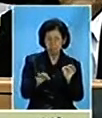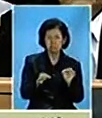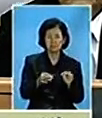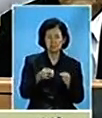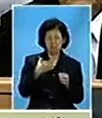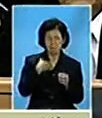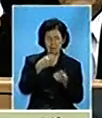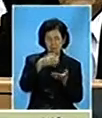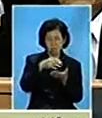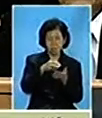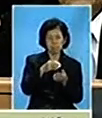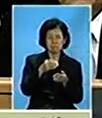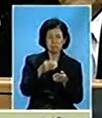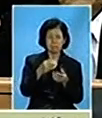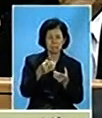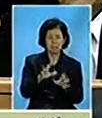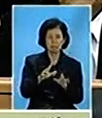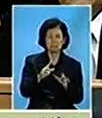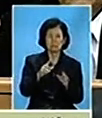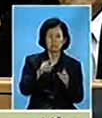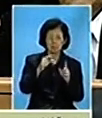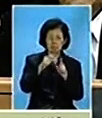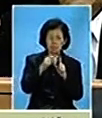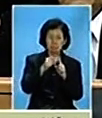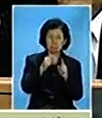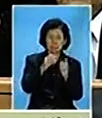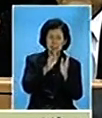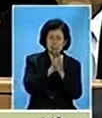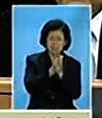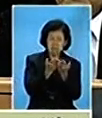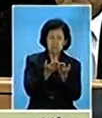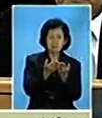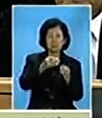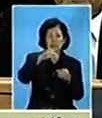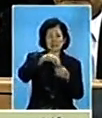นะครับนอกจากคำว่าตำราแล้วนี่นะฮะในพรบ